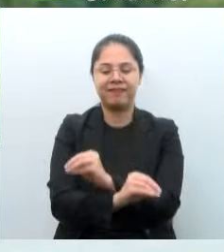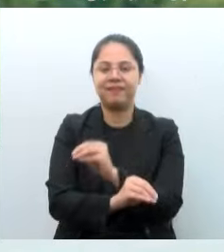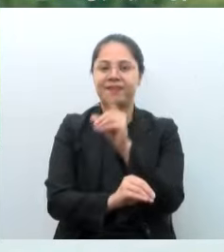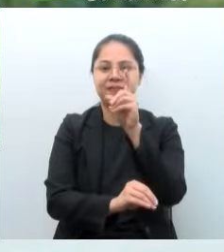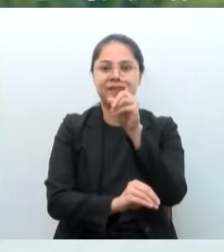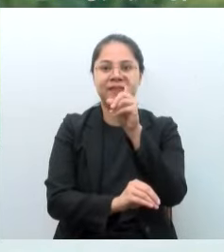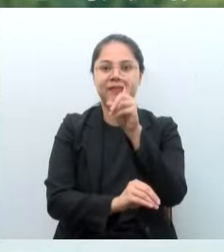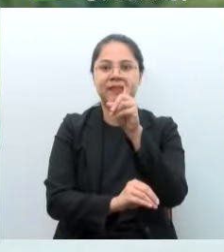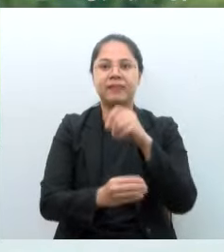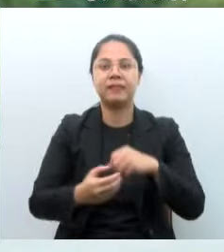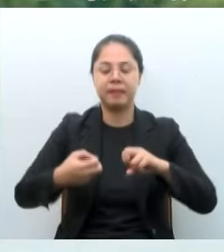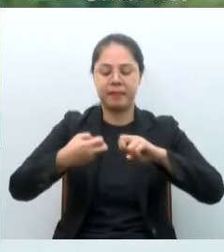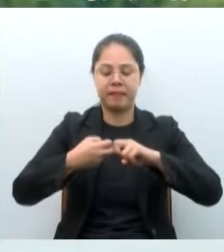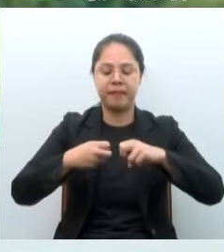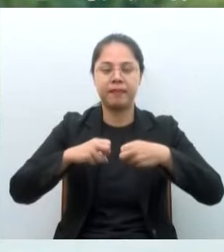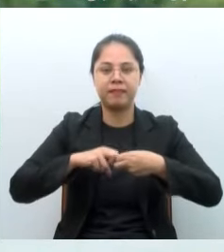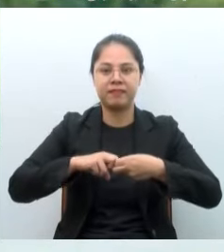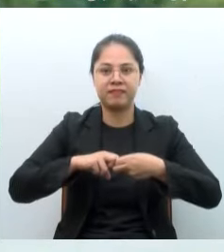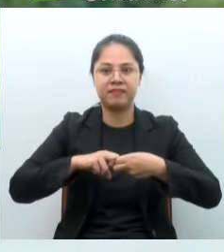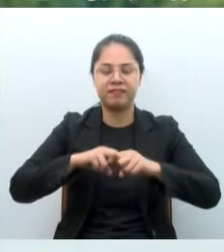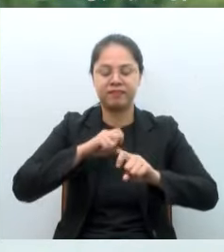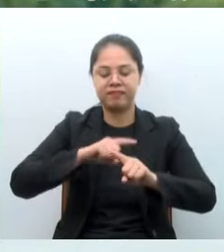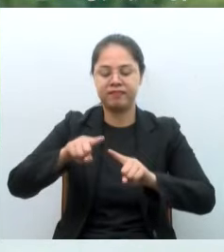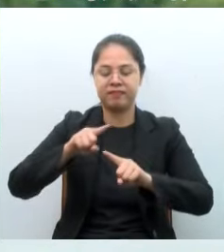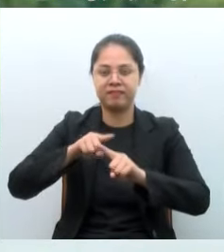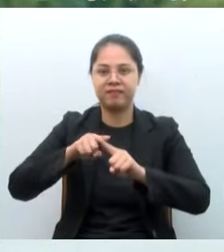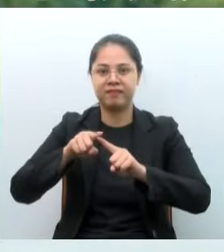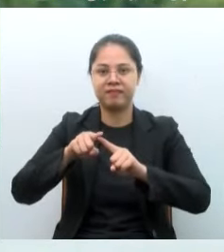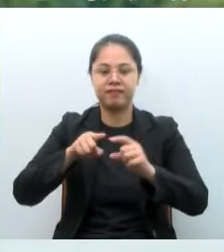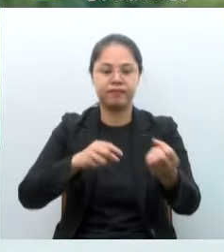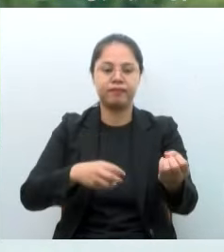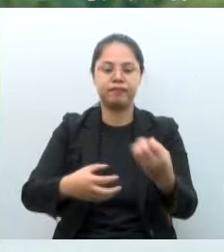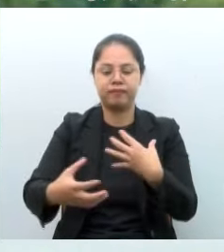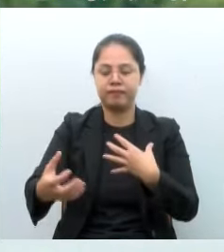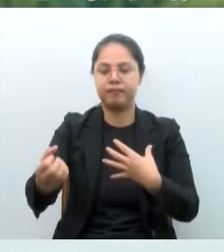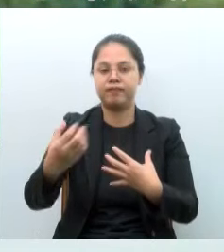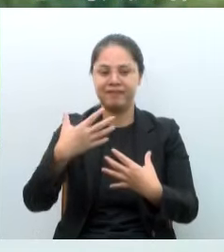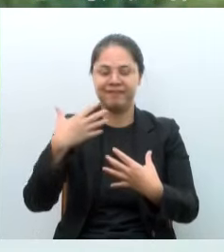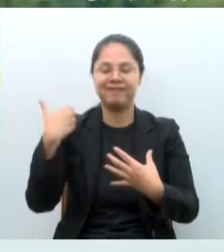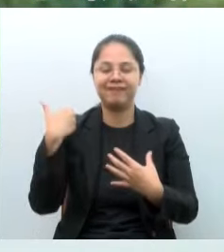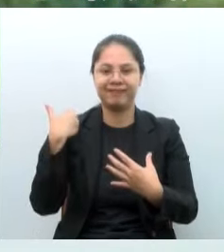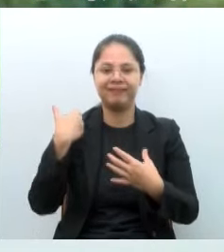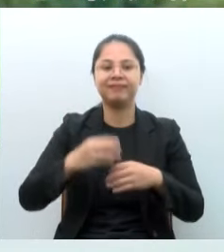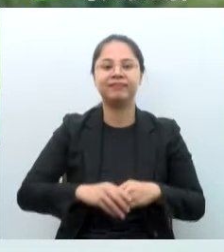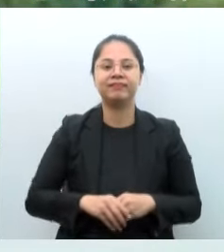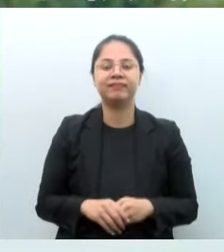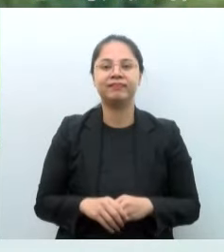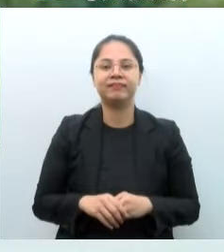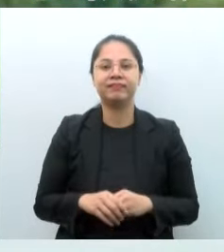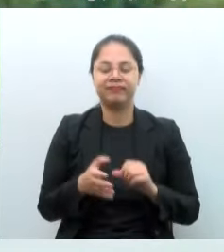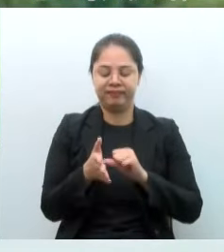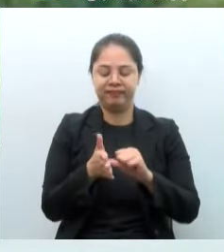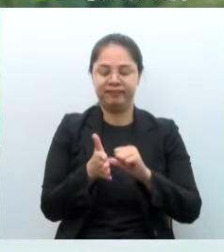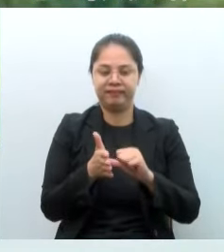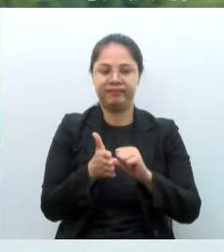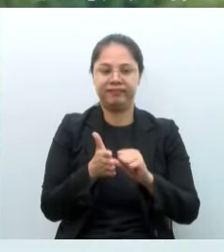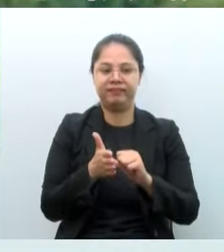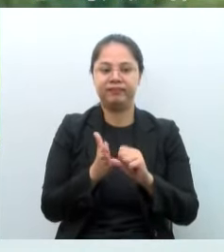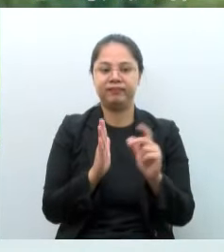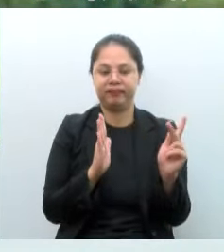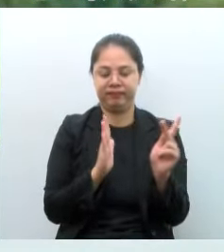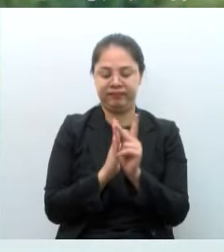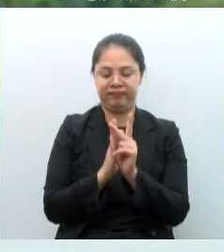ก็จะได้นำเอาปัญหาเหล่านี้ที่ท่านผู้อำนวยการสำนักงานเขตพื้นที่ได้สะท้อนปัญหาขึ้นมาเพื่อจะนำไปแก้ไขในกฎระเบียบต่อไป